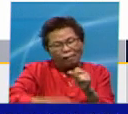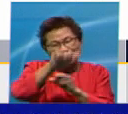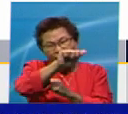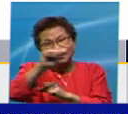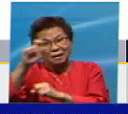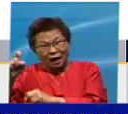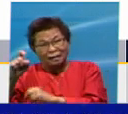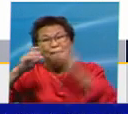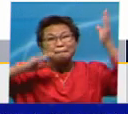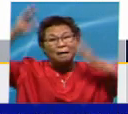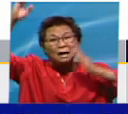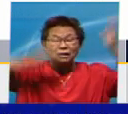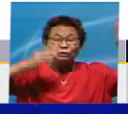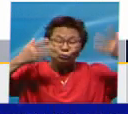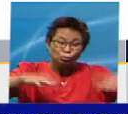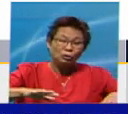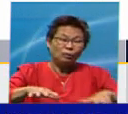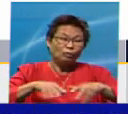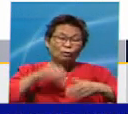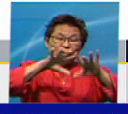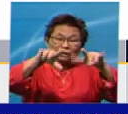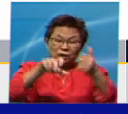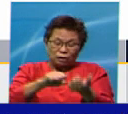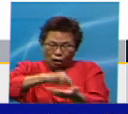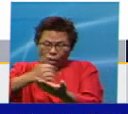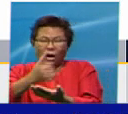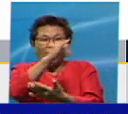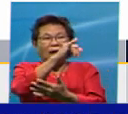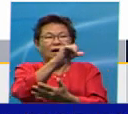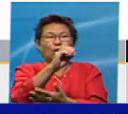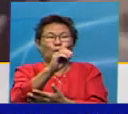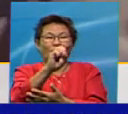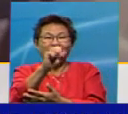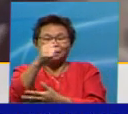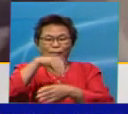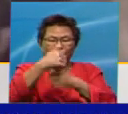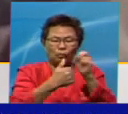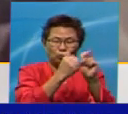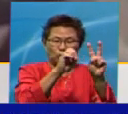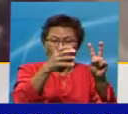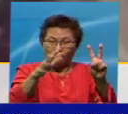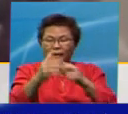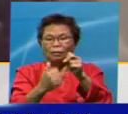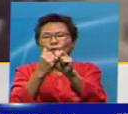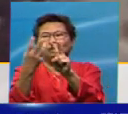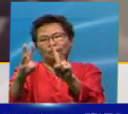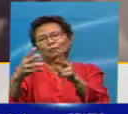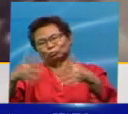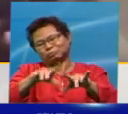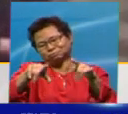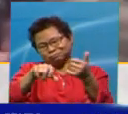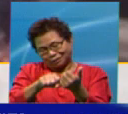act Malaysia berjaya menerima dua sijil audit iosa pada tahun 2015 dan 2016